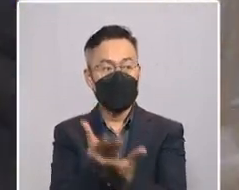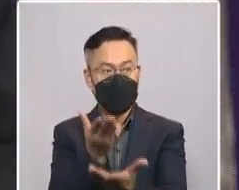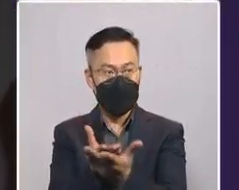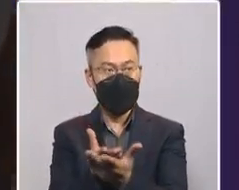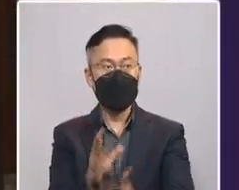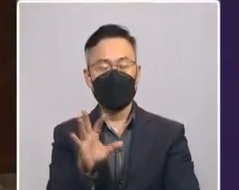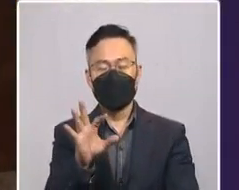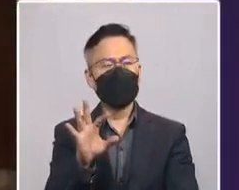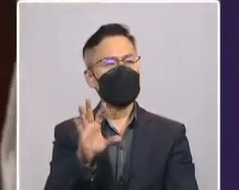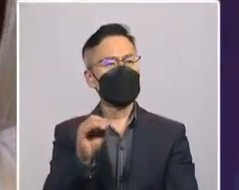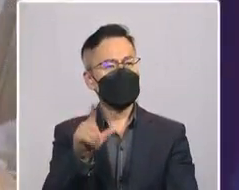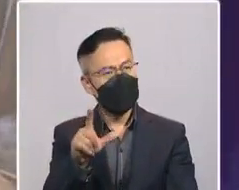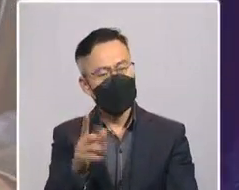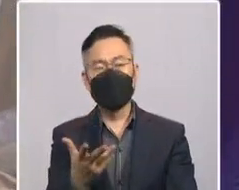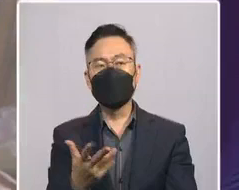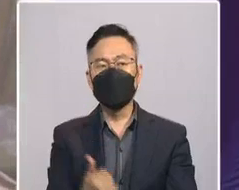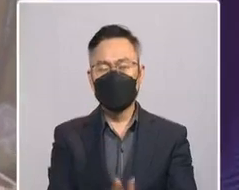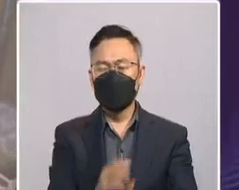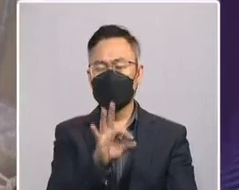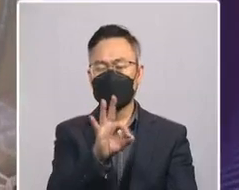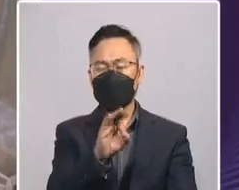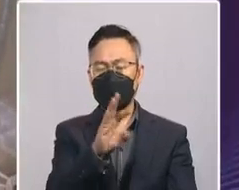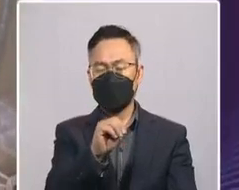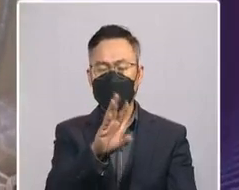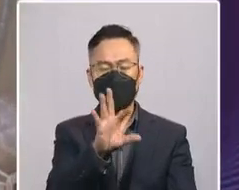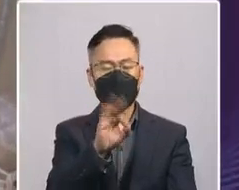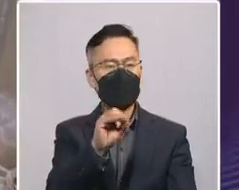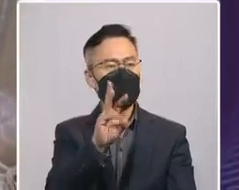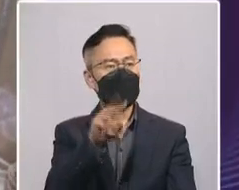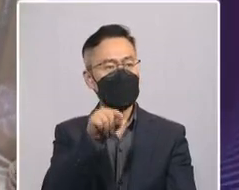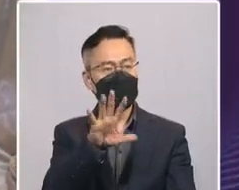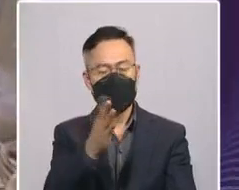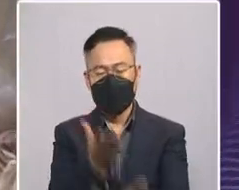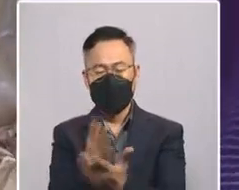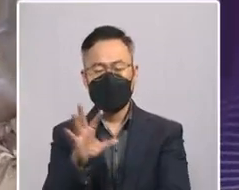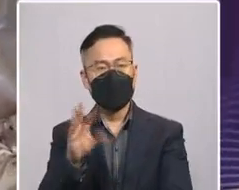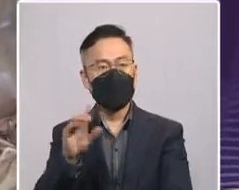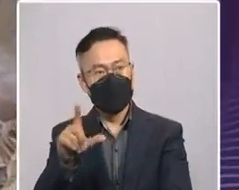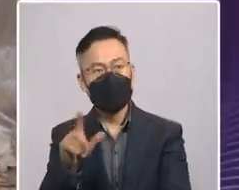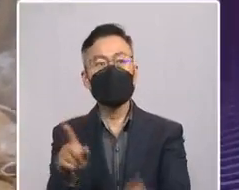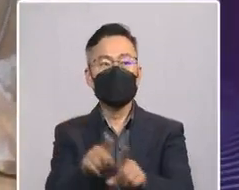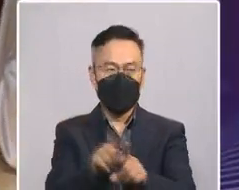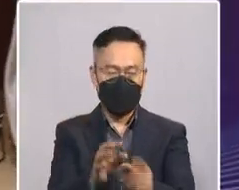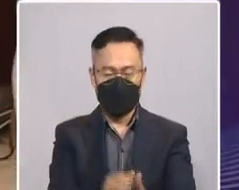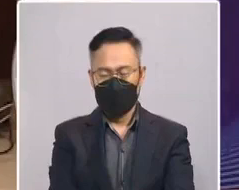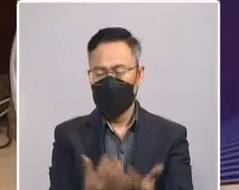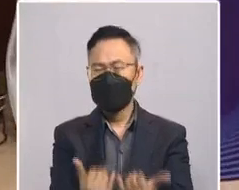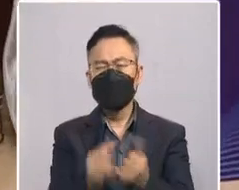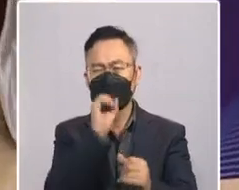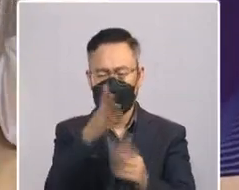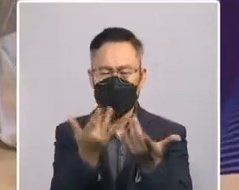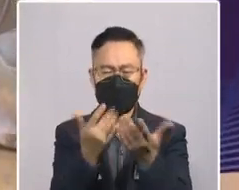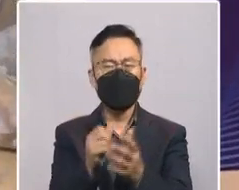ก็ 96.5 นะคะก็50ล้านเหมือนกัน99ก็50ล้านเหมือนกันนะคะอย่างที่บอกค่ะว่าตอนนี้ยังต้อง